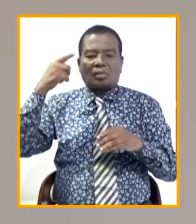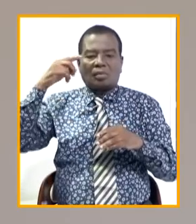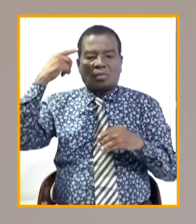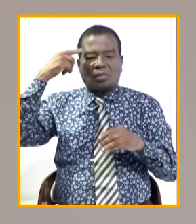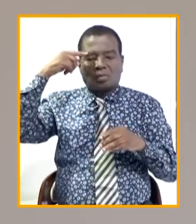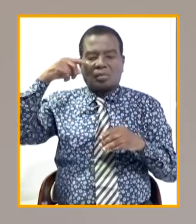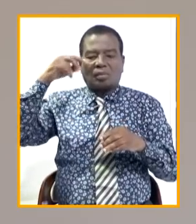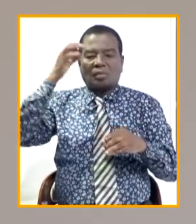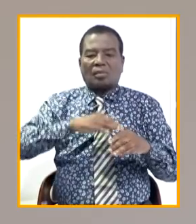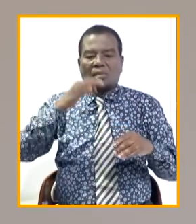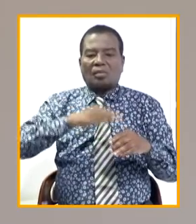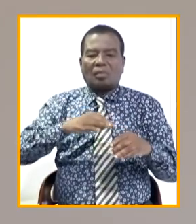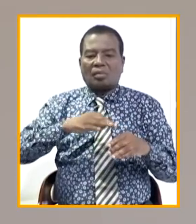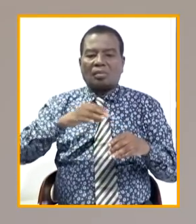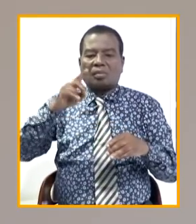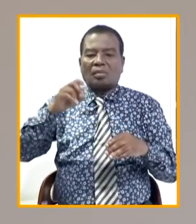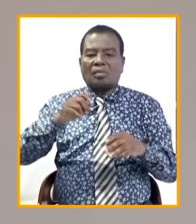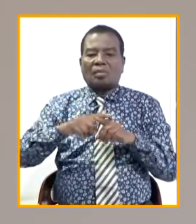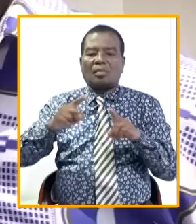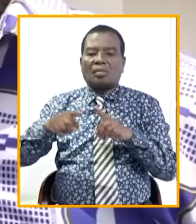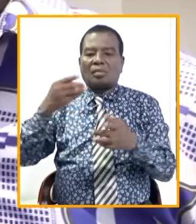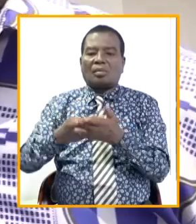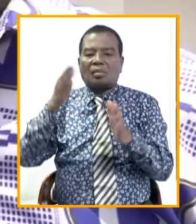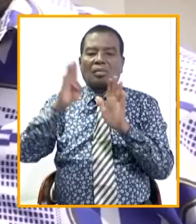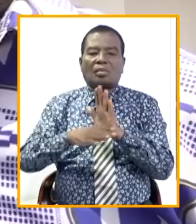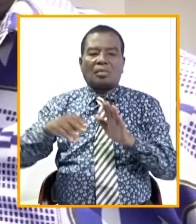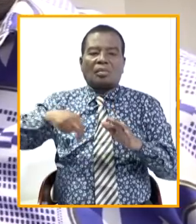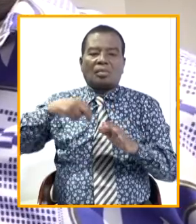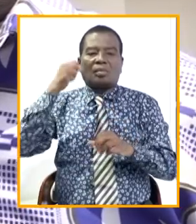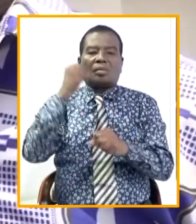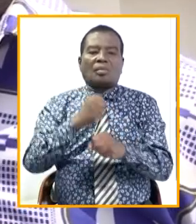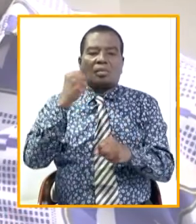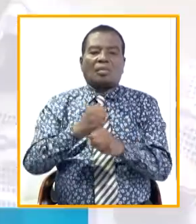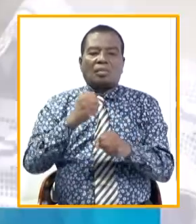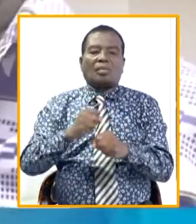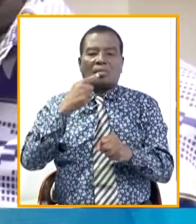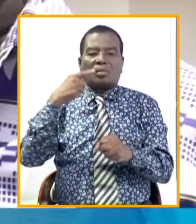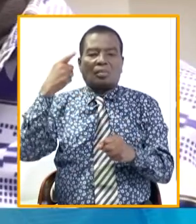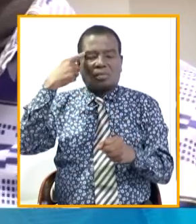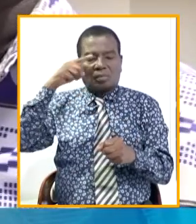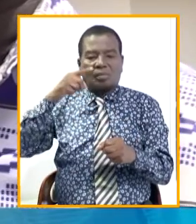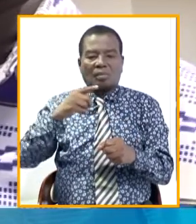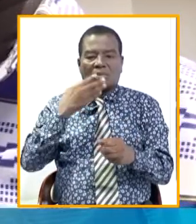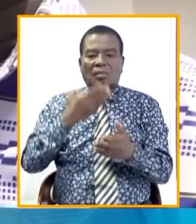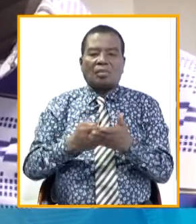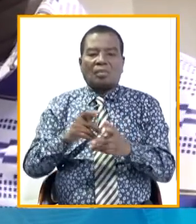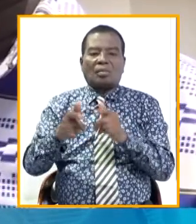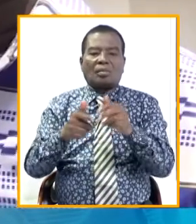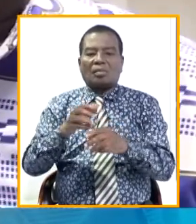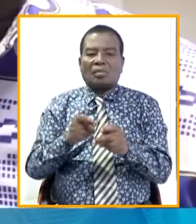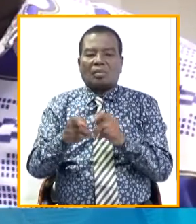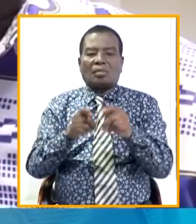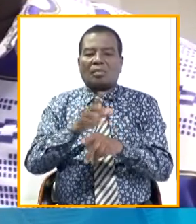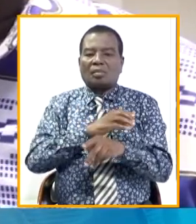pouvoir bénéficier de ces différents financements. Nous allons œuvrer pour la bonne marche et du suivi total des